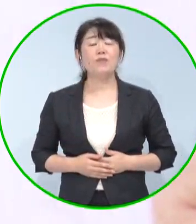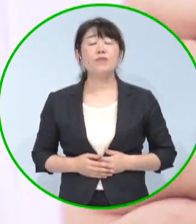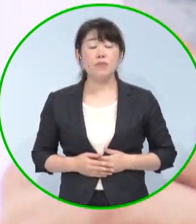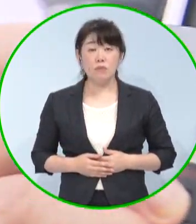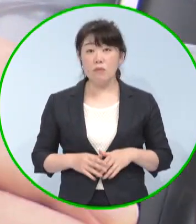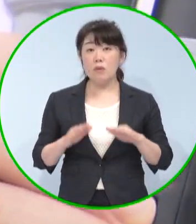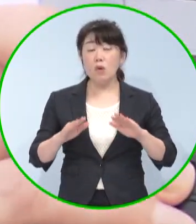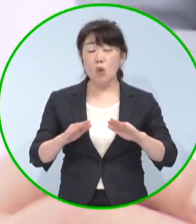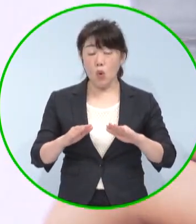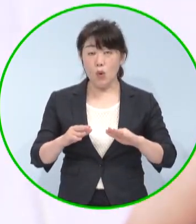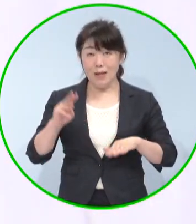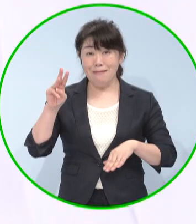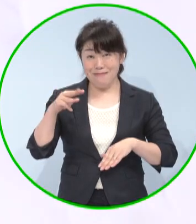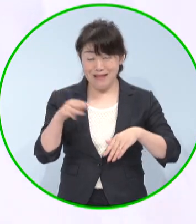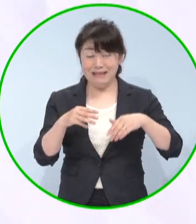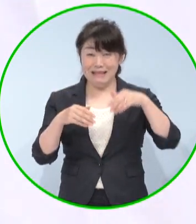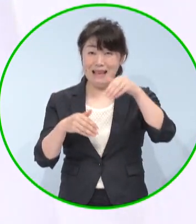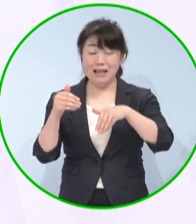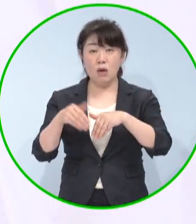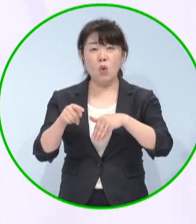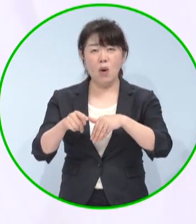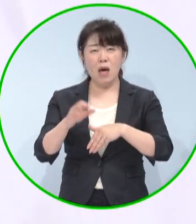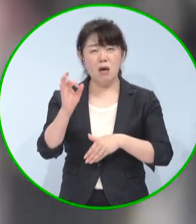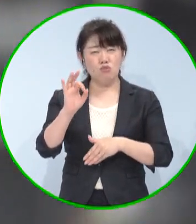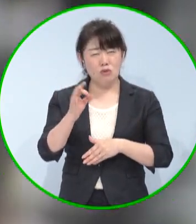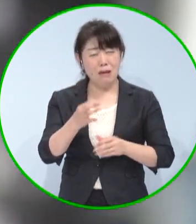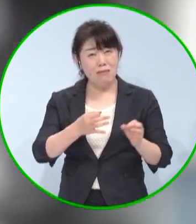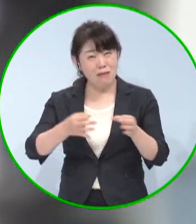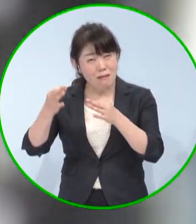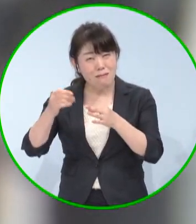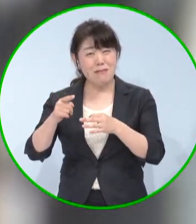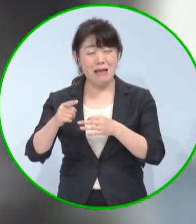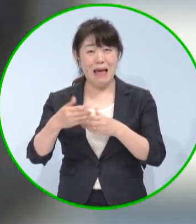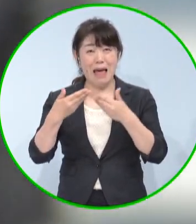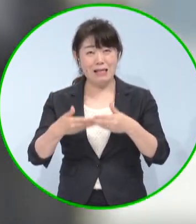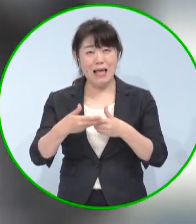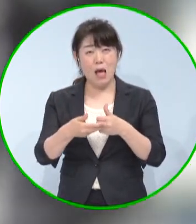今回の参院選は、物価高への対応や安